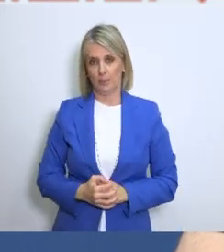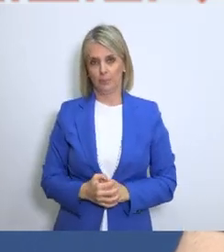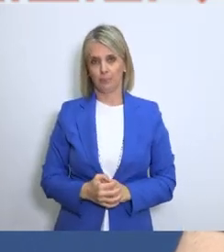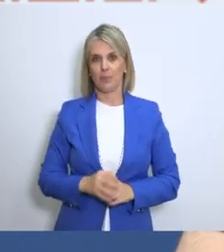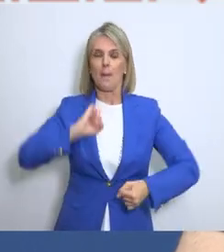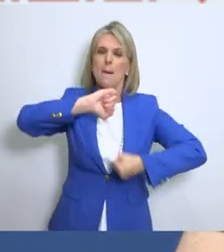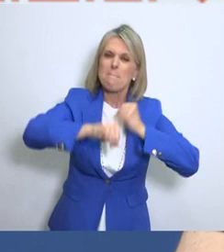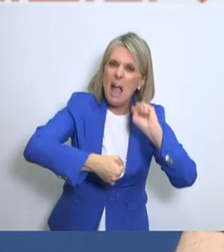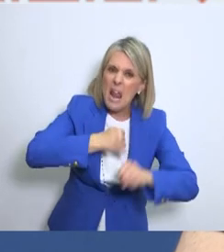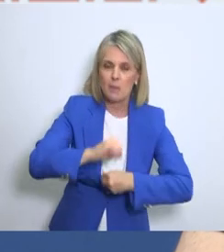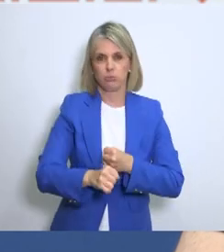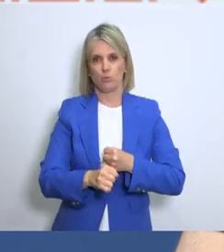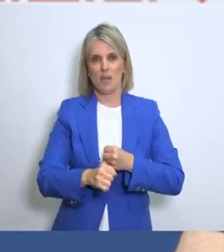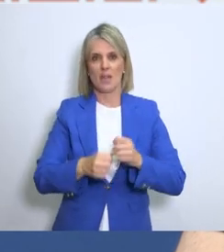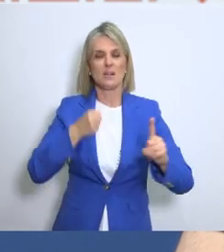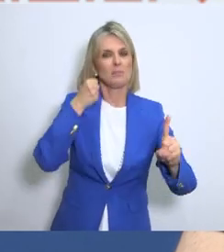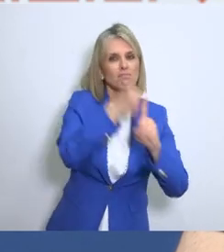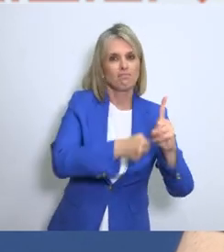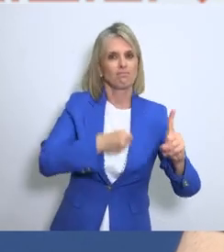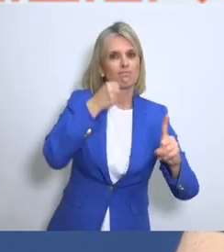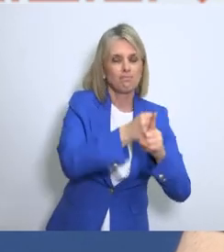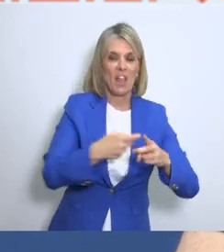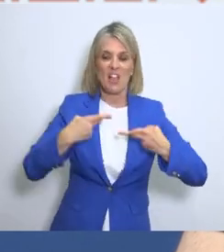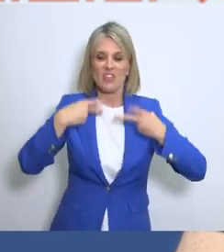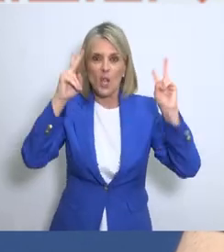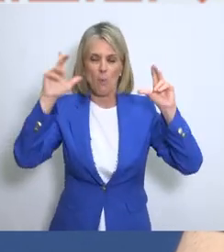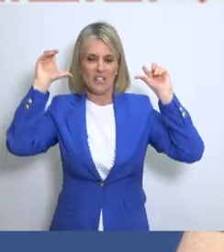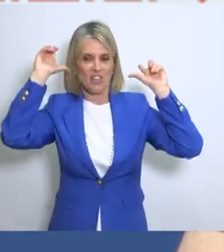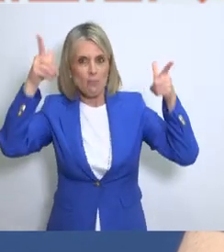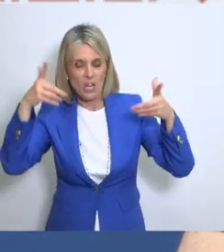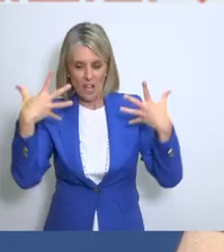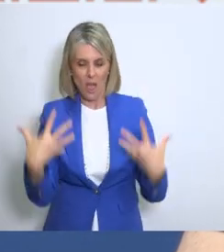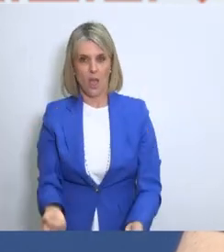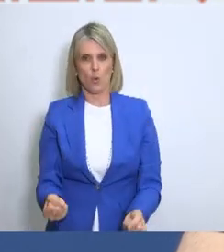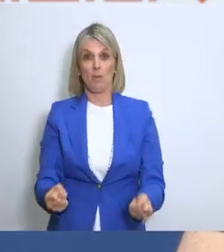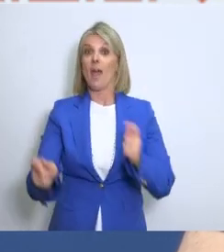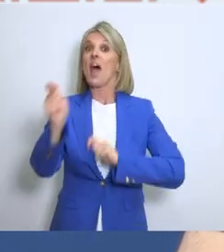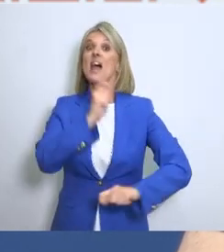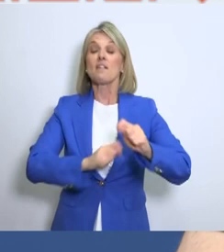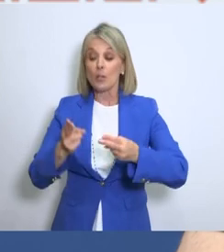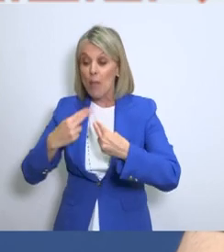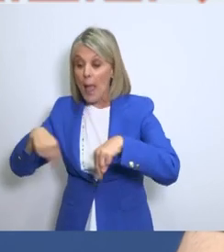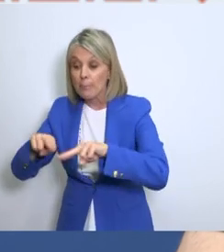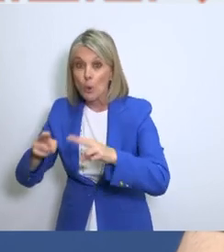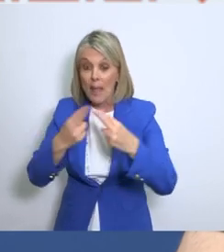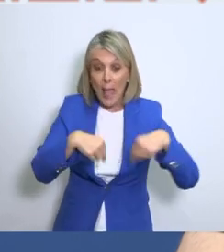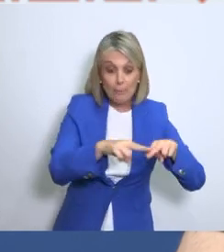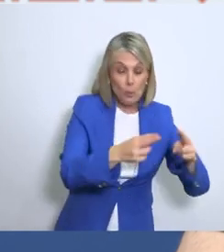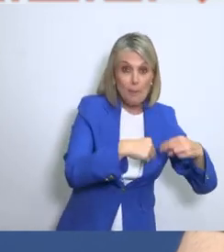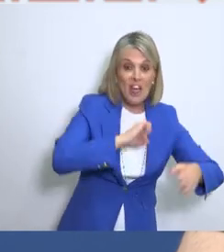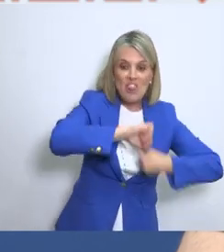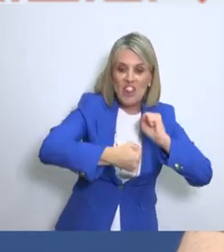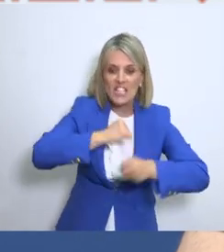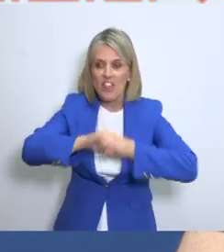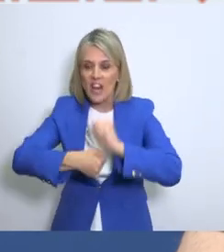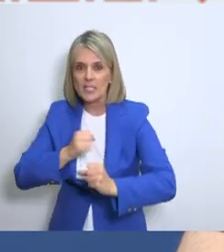να διευρύνουμε τα δημοκρατικά δικαιώματα και τις ελευθερίες μας. Να δημιουργήσουμε επιτροπές δράσης ενάντια στο κράτος